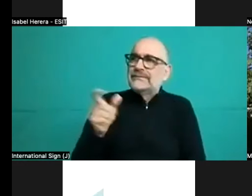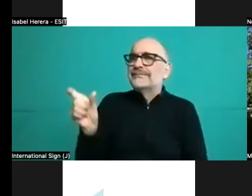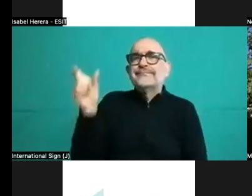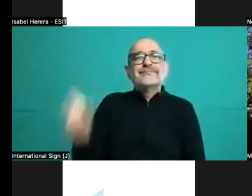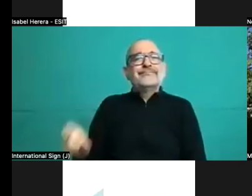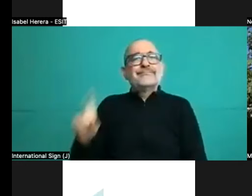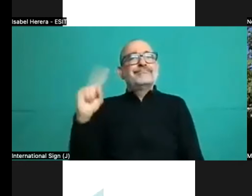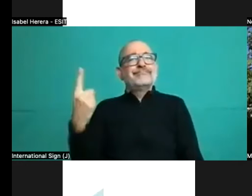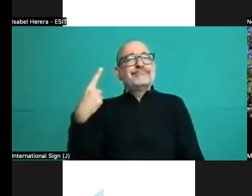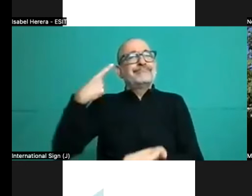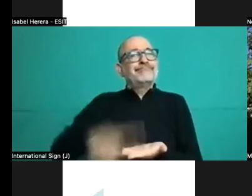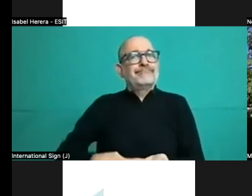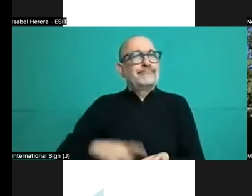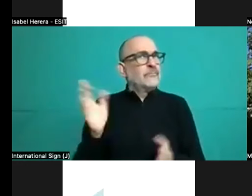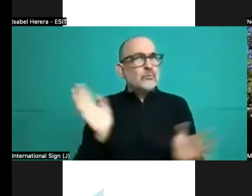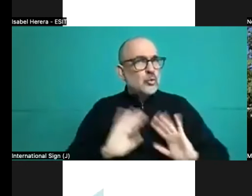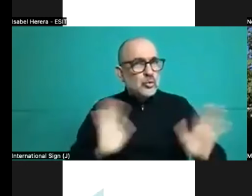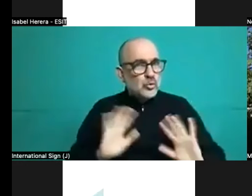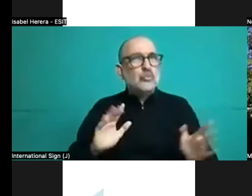programme éducatif.